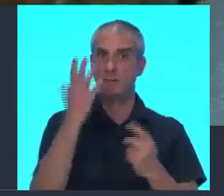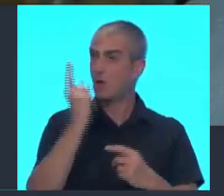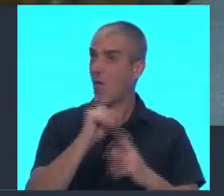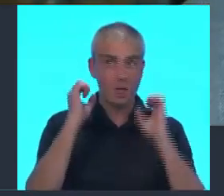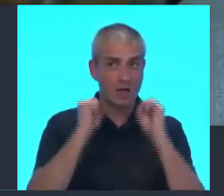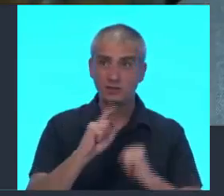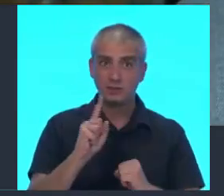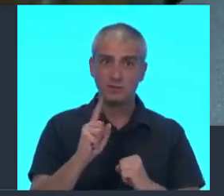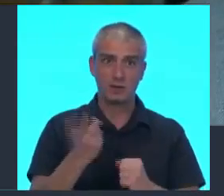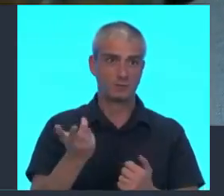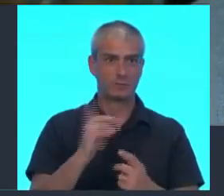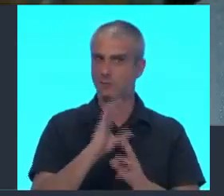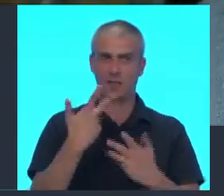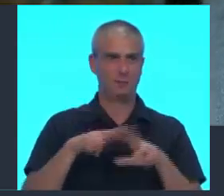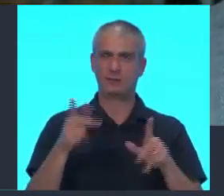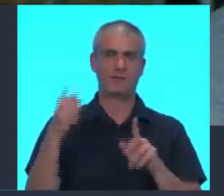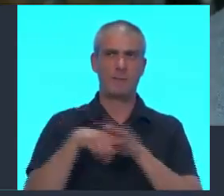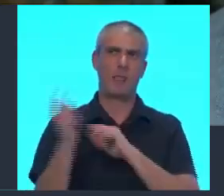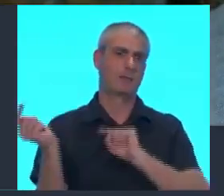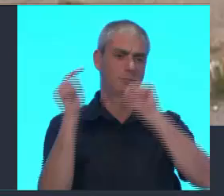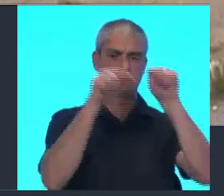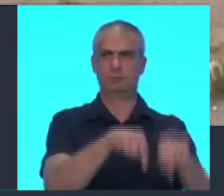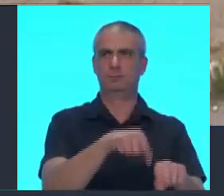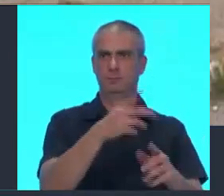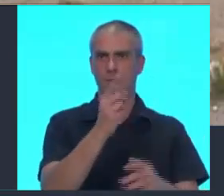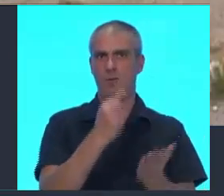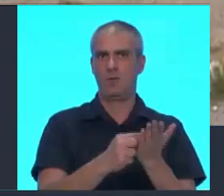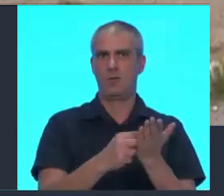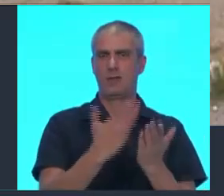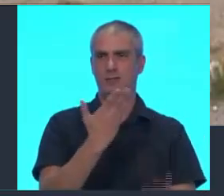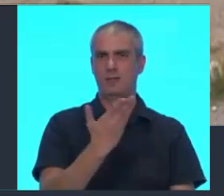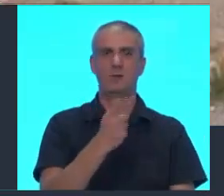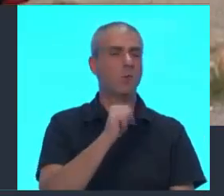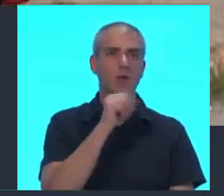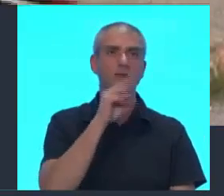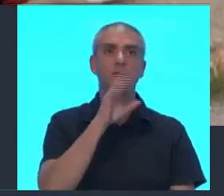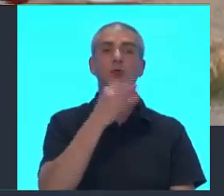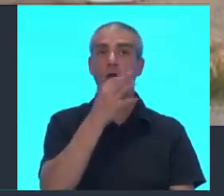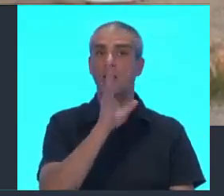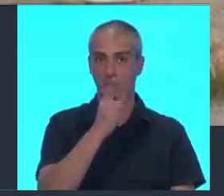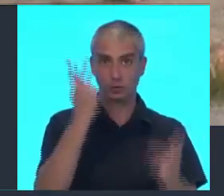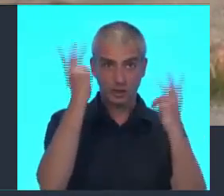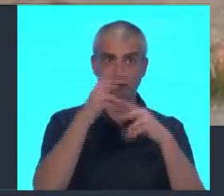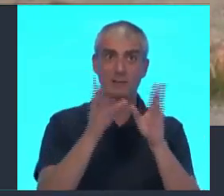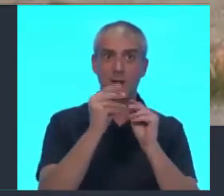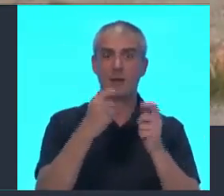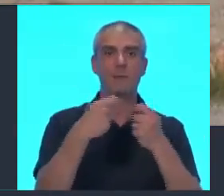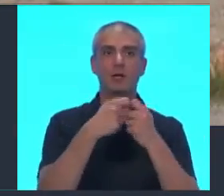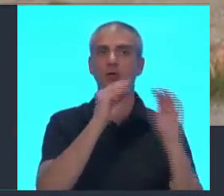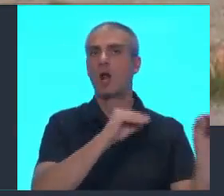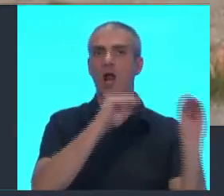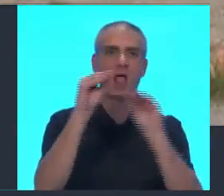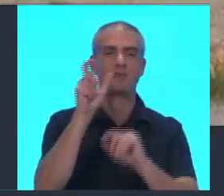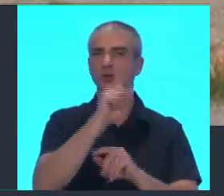stable, there is no way refugees would be coming to Uganda. הוא מסרב לדבר על השאלה אם יש הסכם עם אוגנדה בדבר העברת השוהים